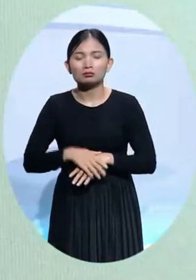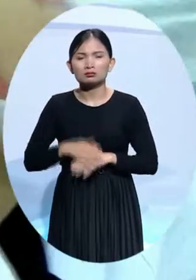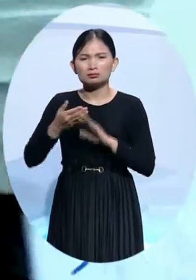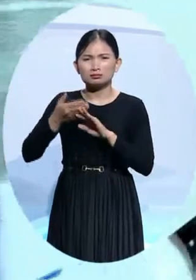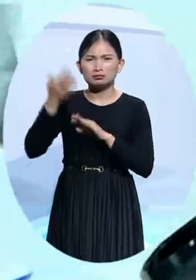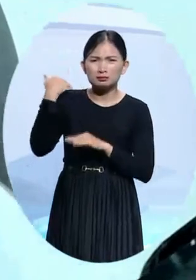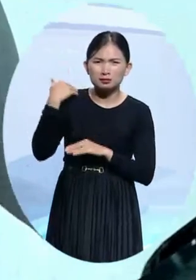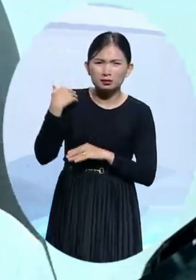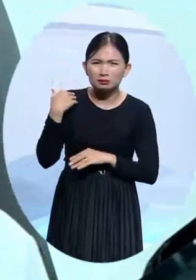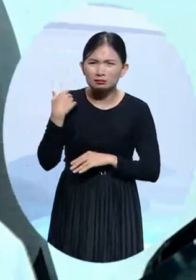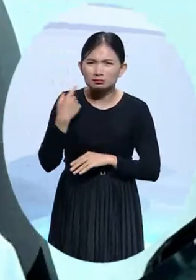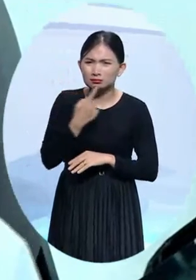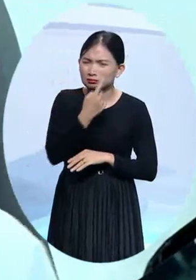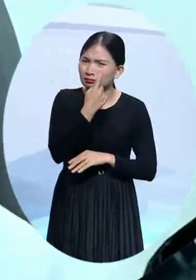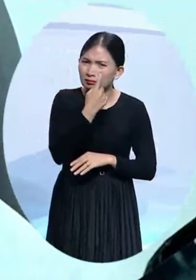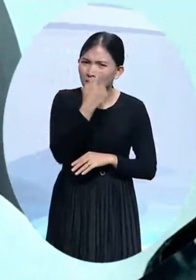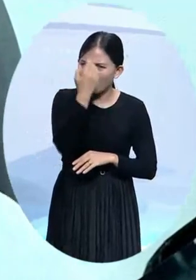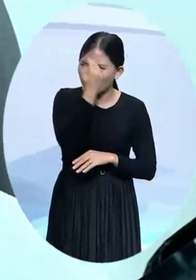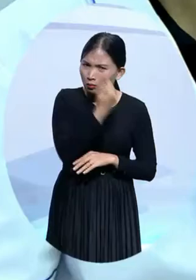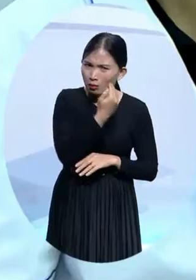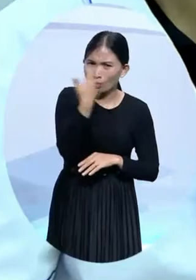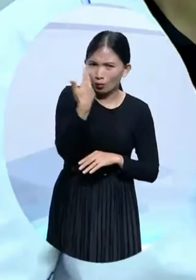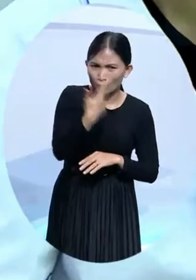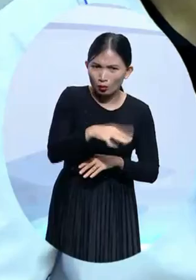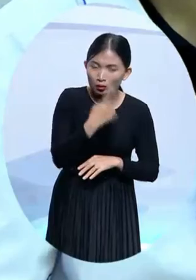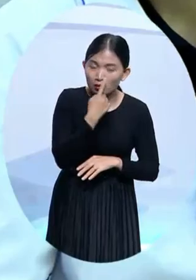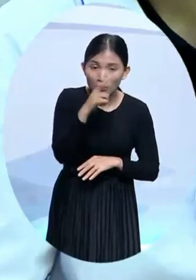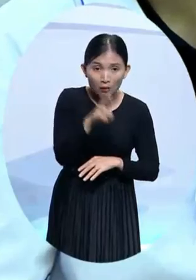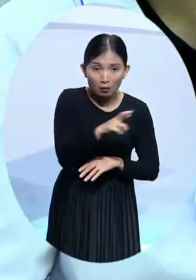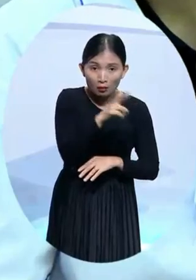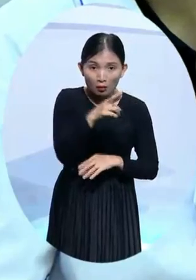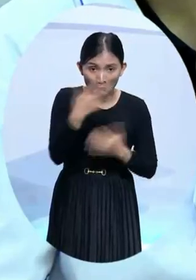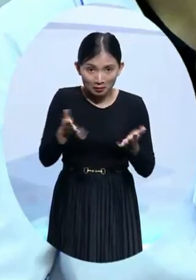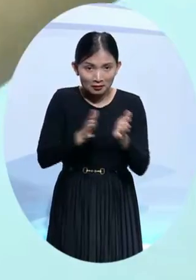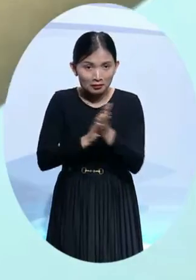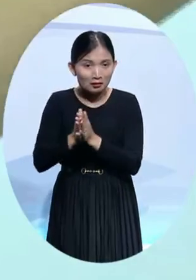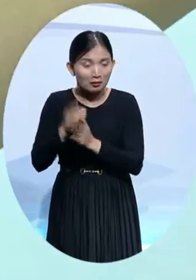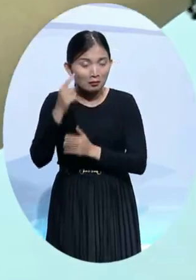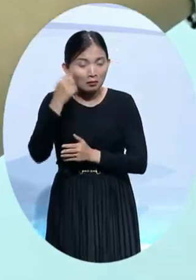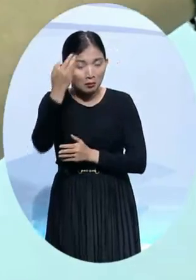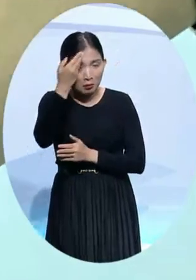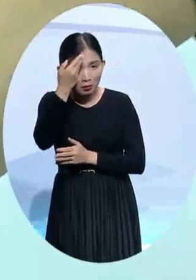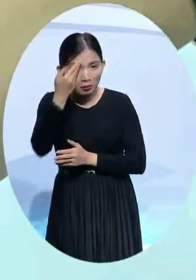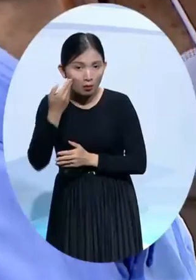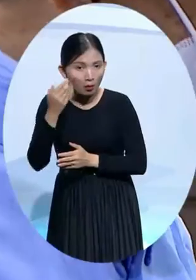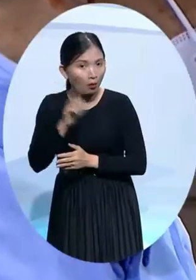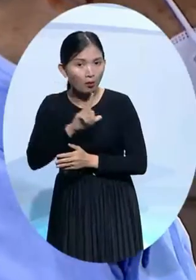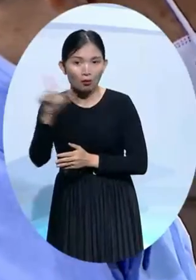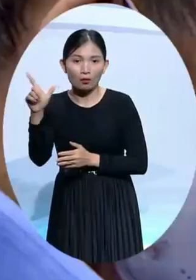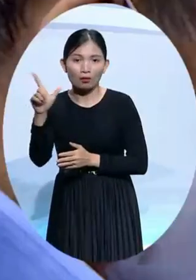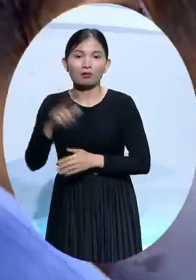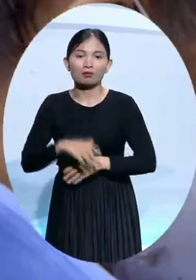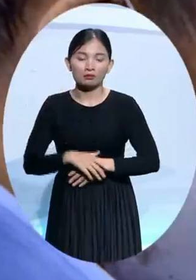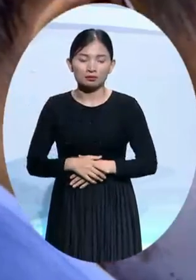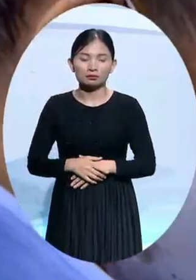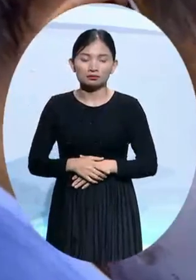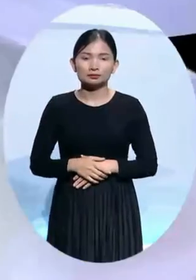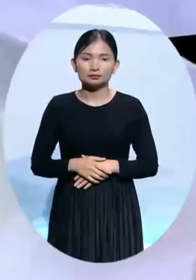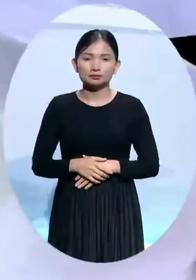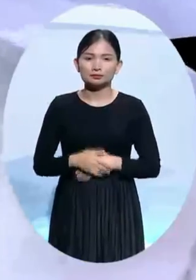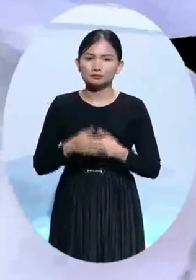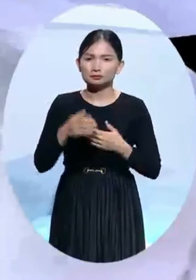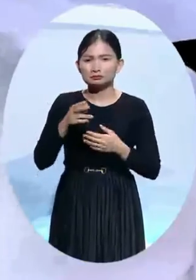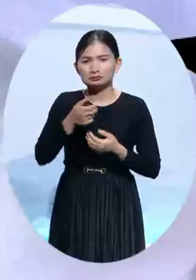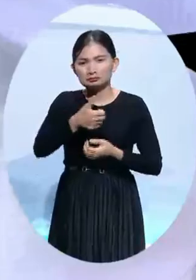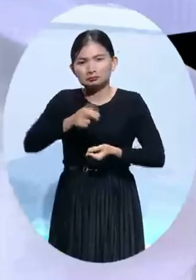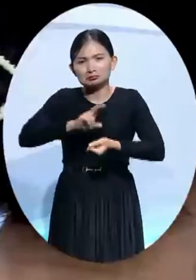xin mổ con mắt phải luôn, nhà xa ở Bến Tre đó, cho nên tôi xin lưu trú ở tại đây. Nhiều bệnh nhân mang những bệnh lý